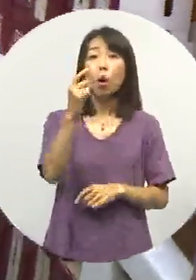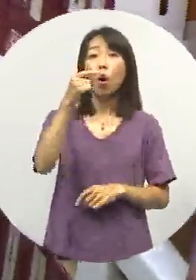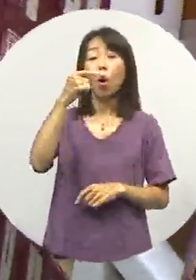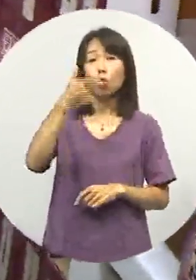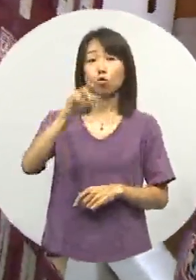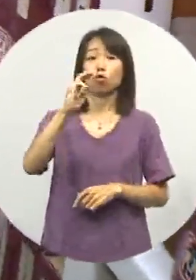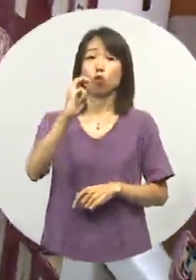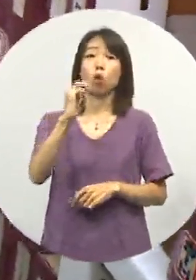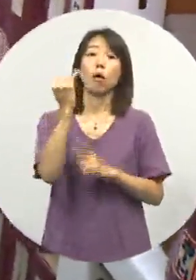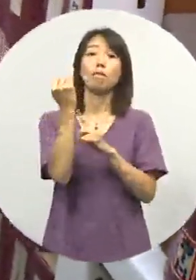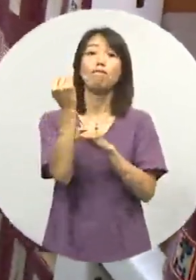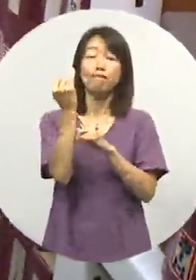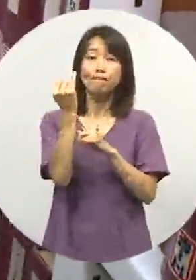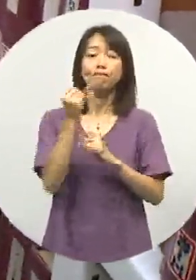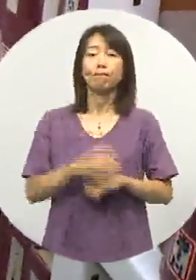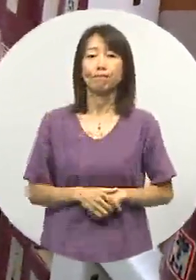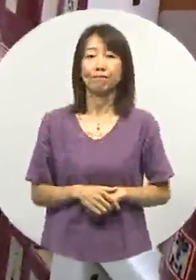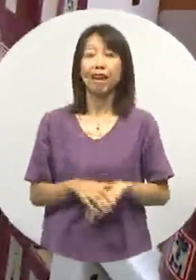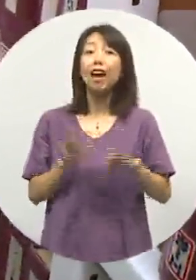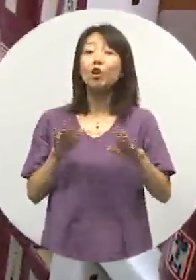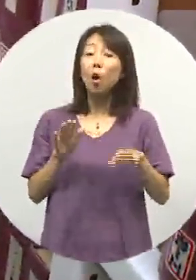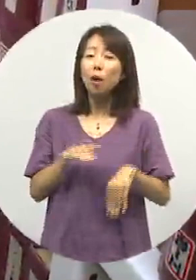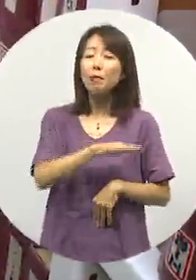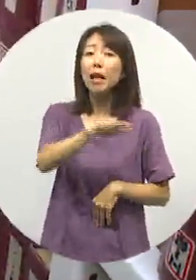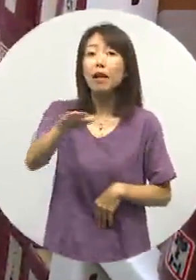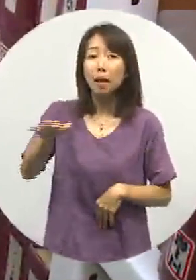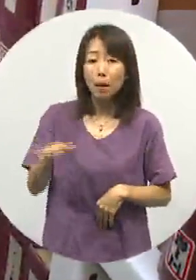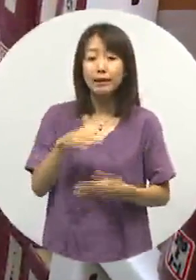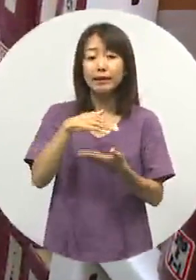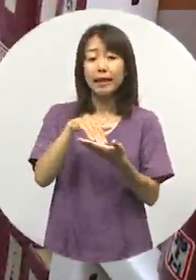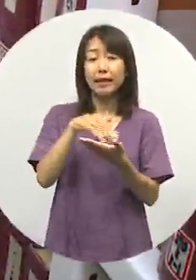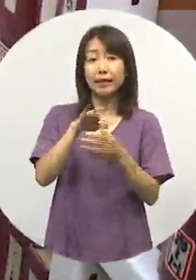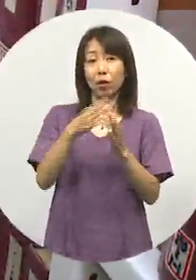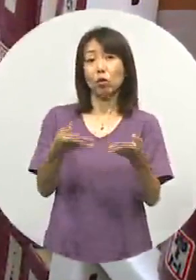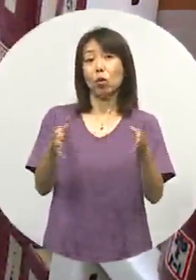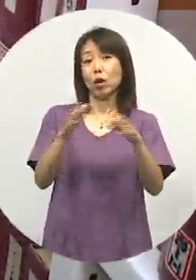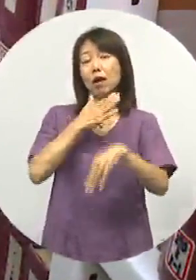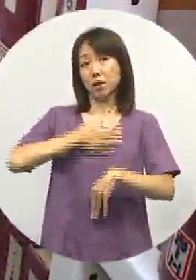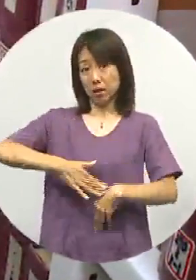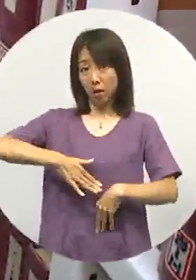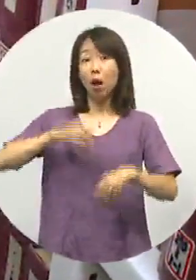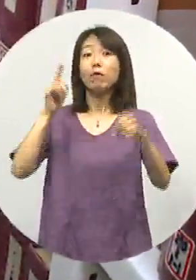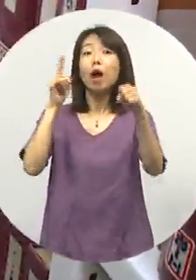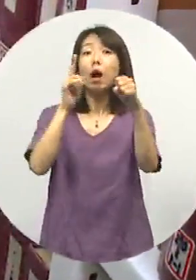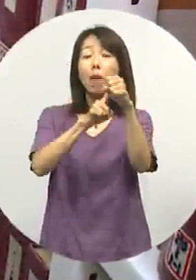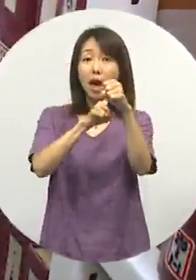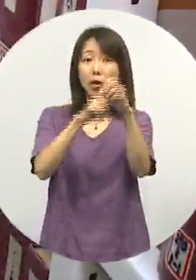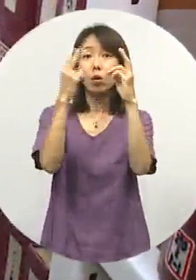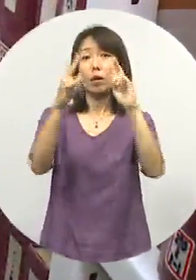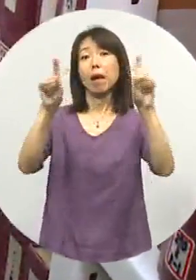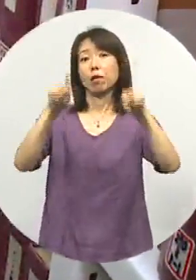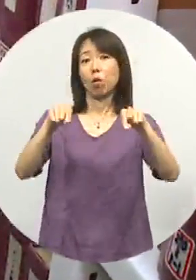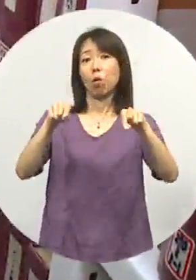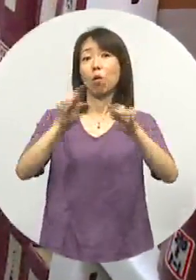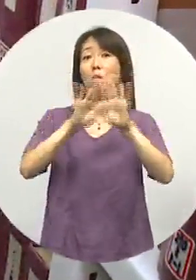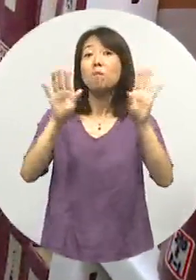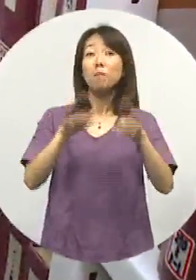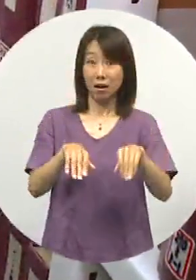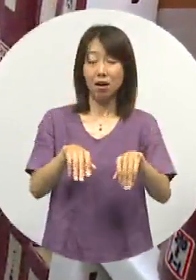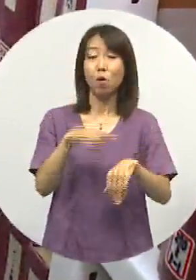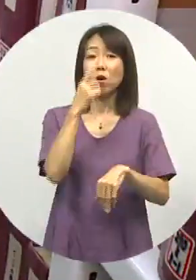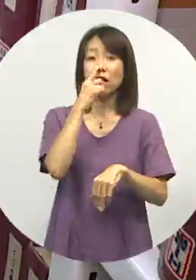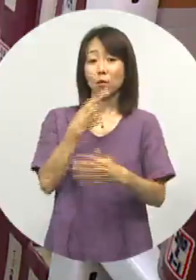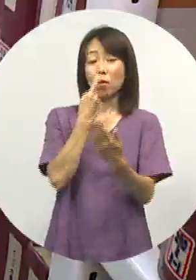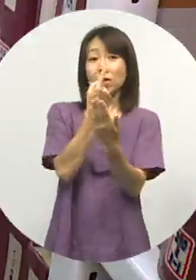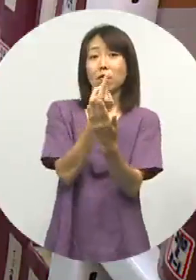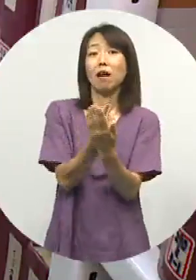民の皆さんに点字図書館の存在をもっと知ってもらおうとイベントが開催されました。私も参加して